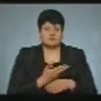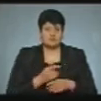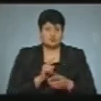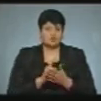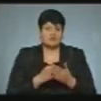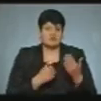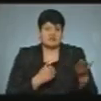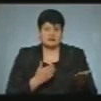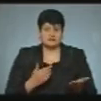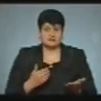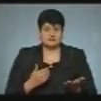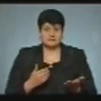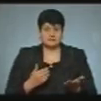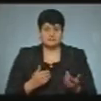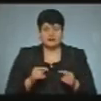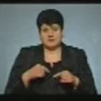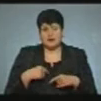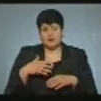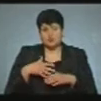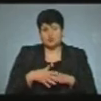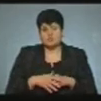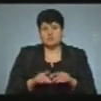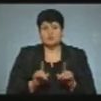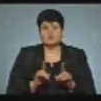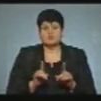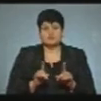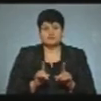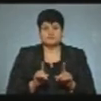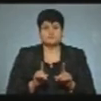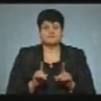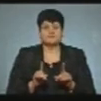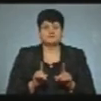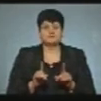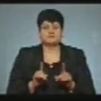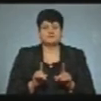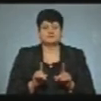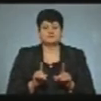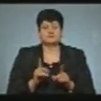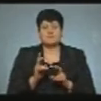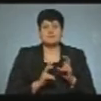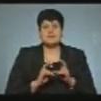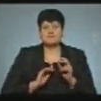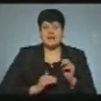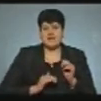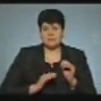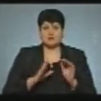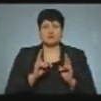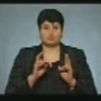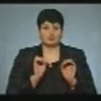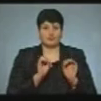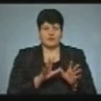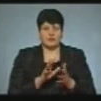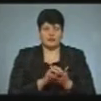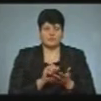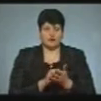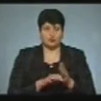зобов'язання. От, тому що ми розуміємо, зрештою, той підприємець, якому було передано, скажімо,